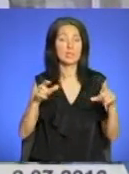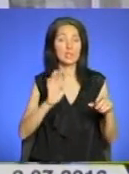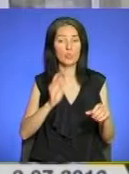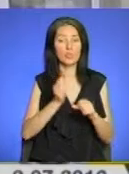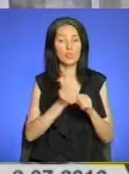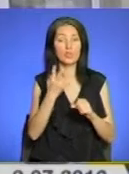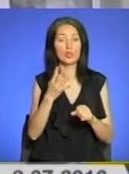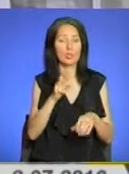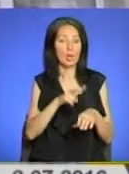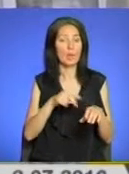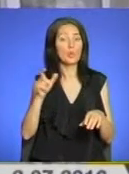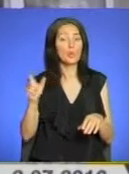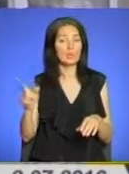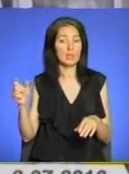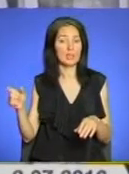4 поліцейських.